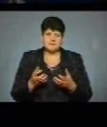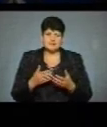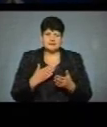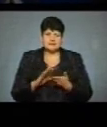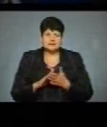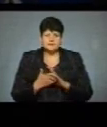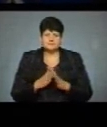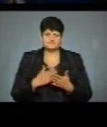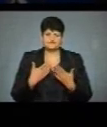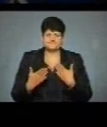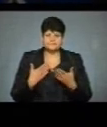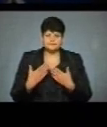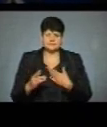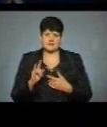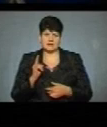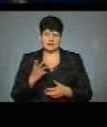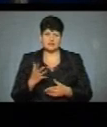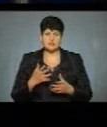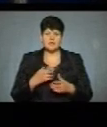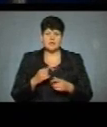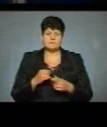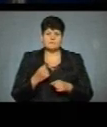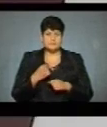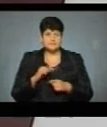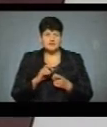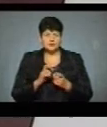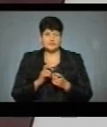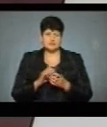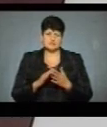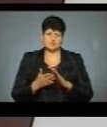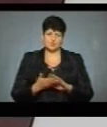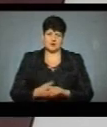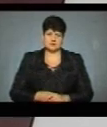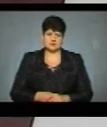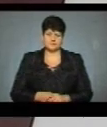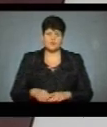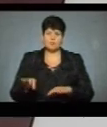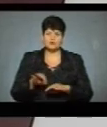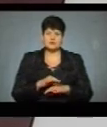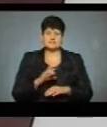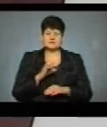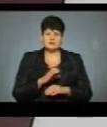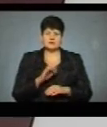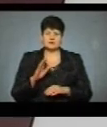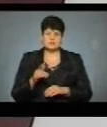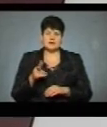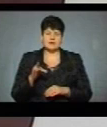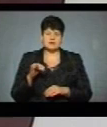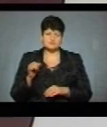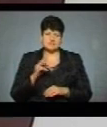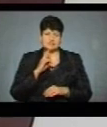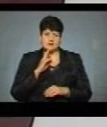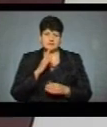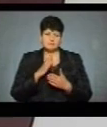налагодження стосунків з дитиною, якраз подолання тих конфліктних ситуацій. Подружжя Світлана та Володимир Герасимчуки з